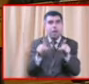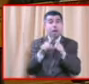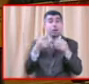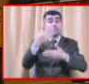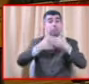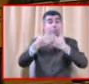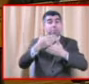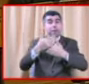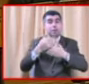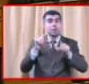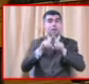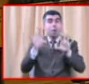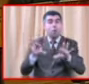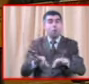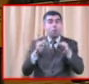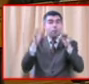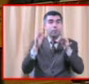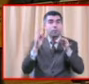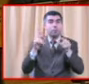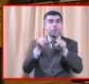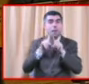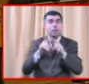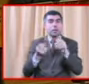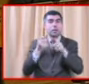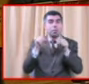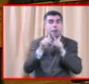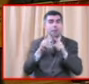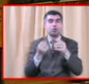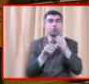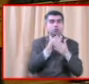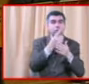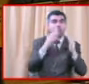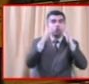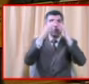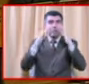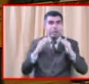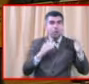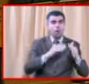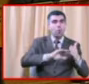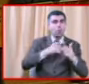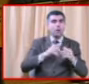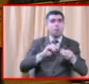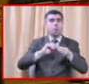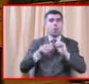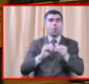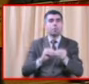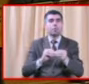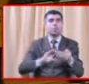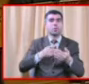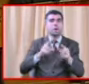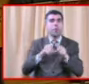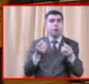الوزير اللي كتبنا، البناء في ليني دو فلوف، هذا سرير للنهر أو في قمم الجبال، وكل هذا أدى إلى الانهيار ديال